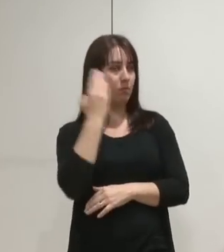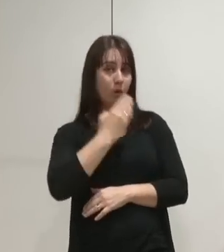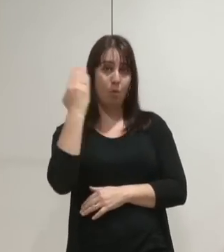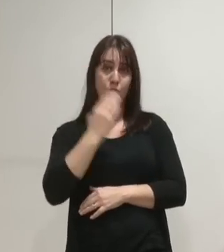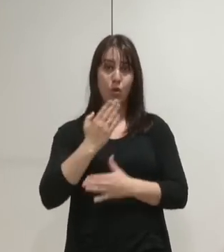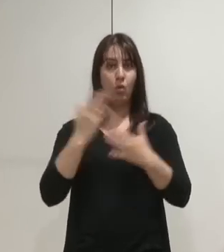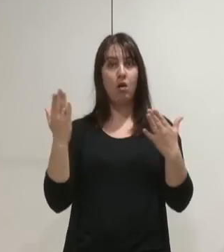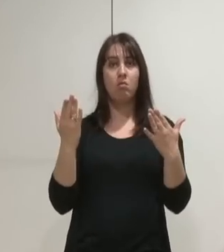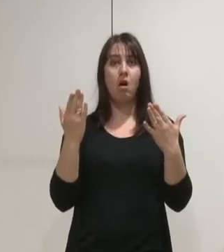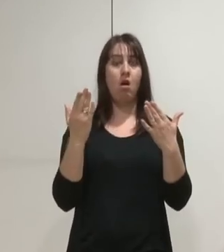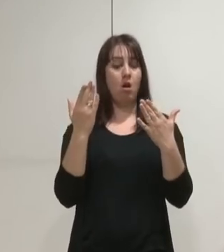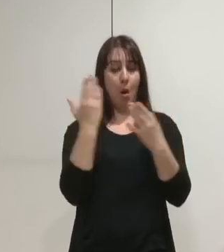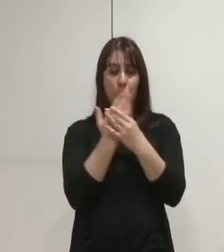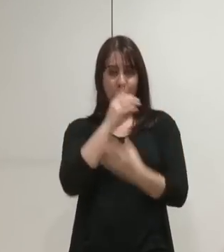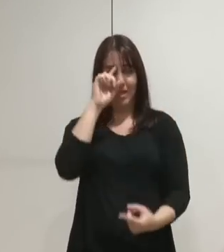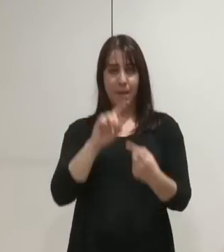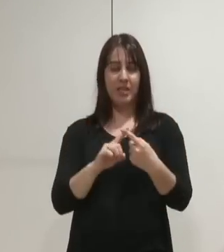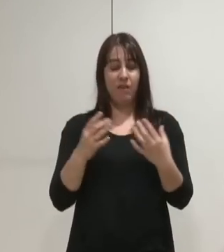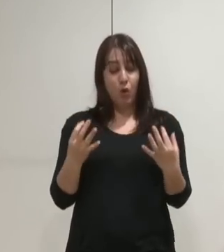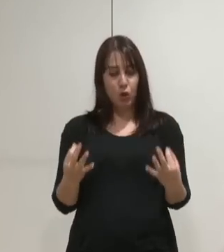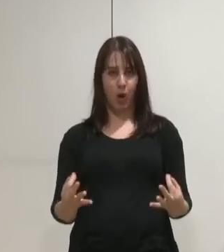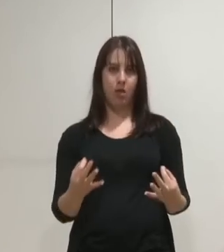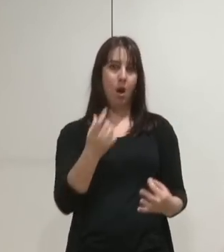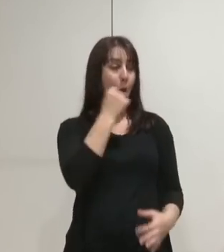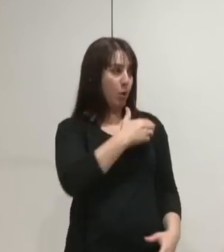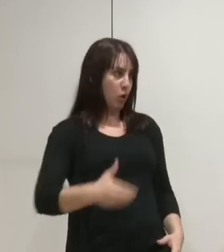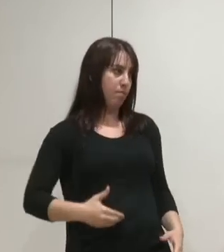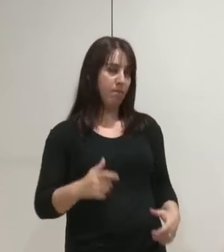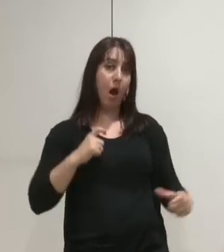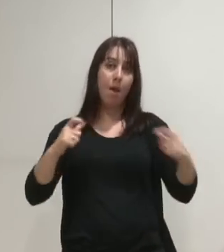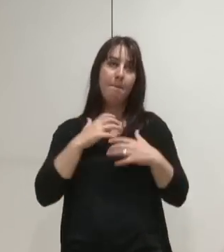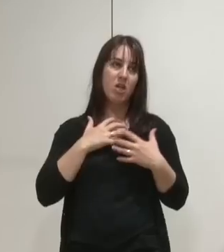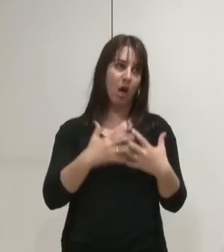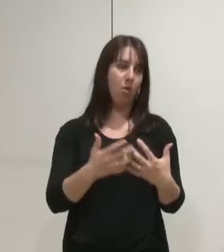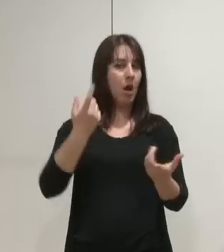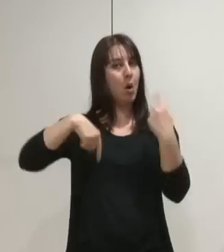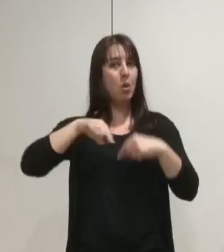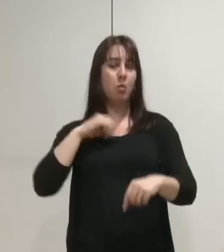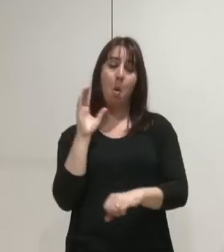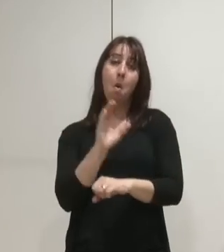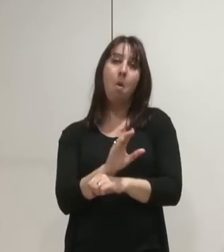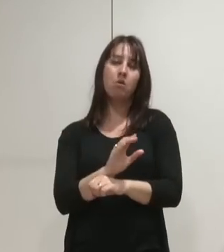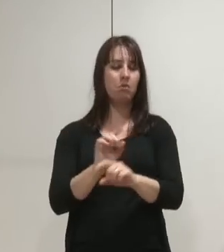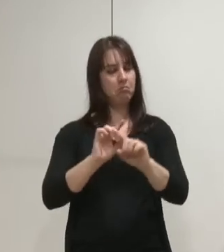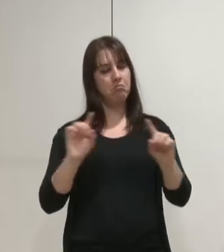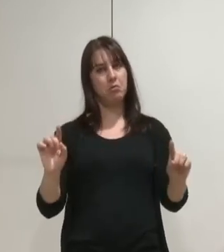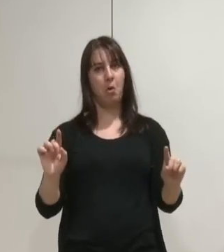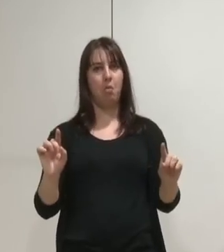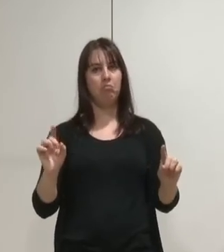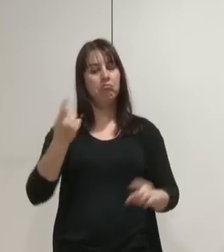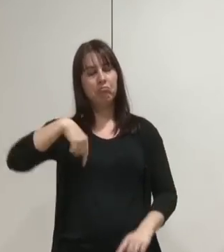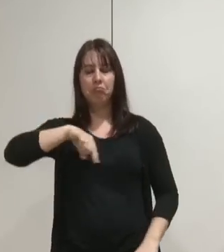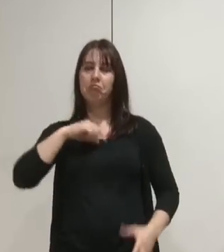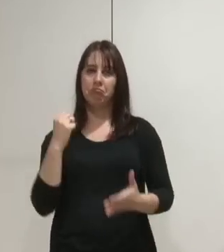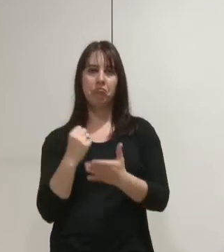sérénité autour de ce dossier donc Monsieur le Maire mes chers collègues n nous ne nous opposerons pas à ce qui est demandé ce soir